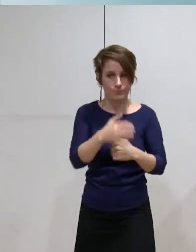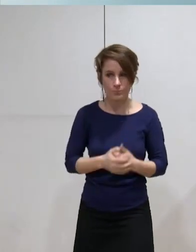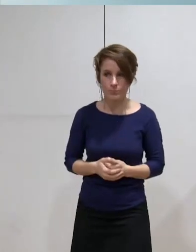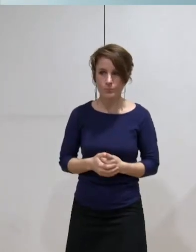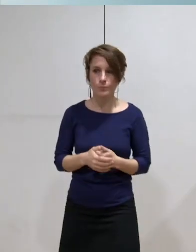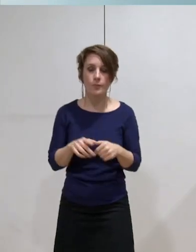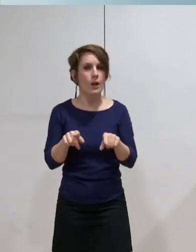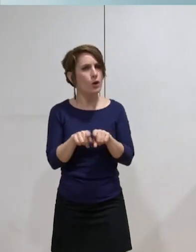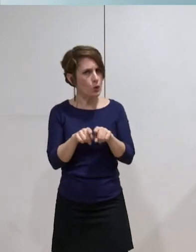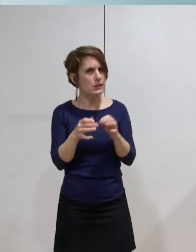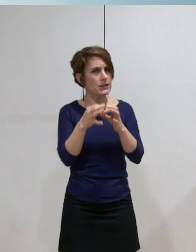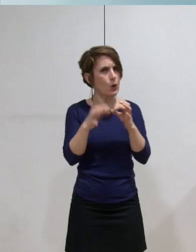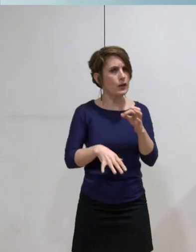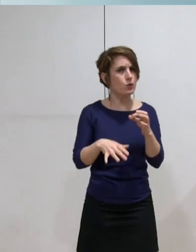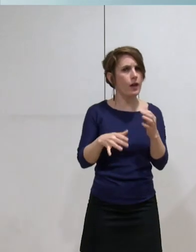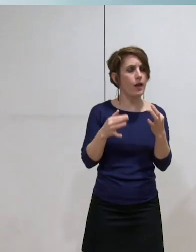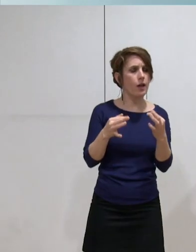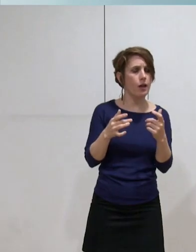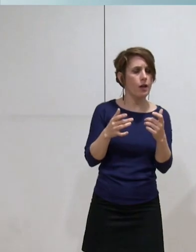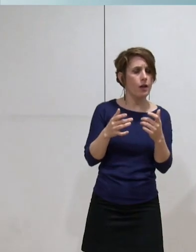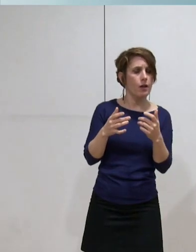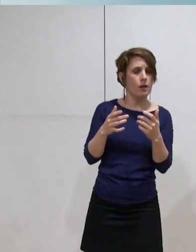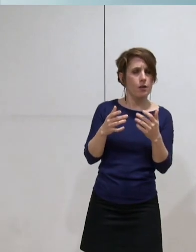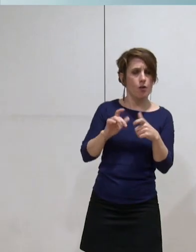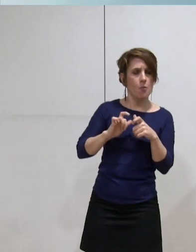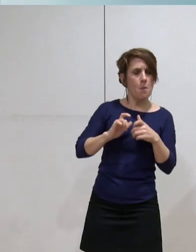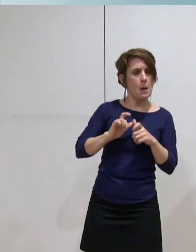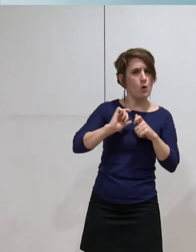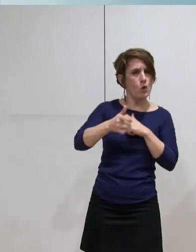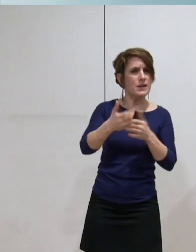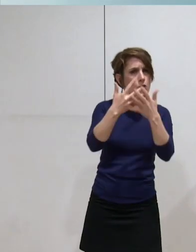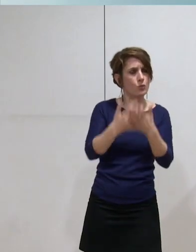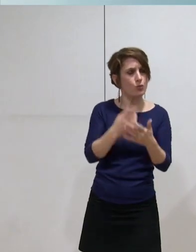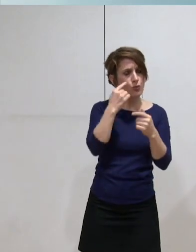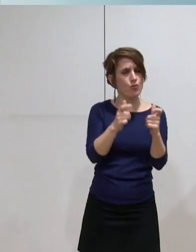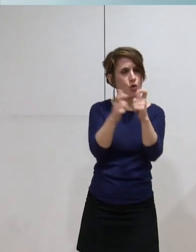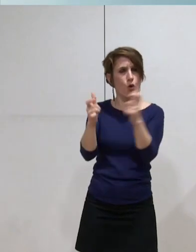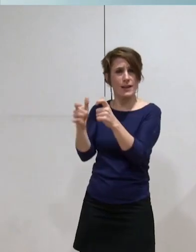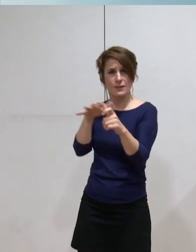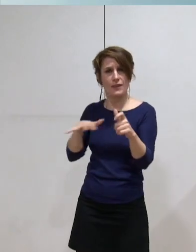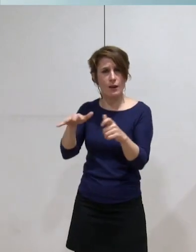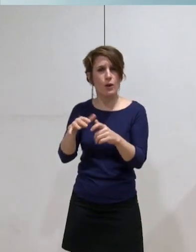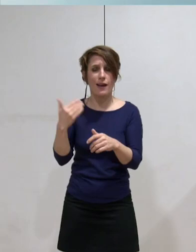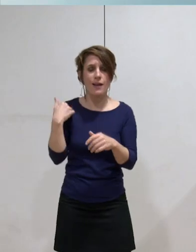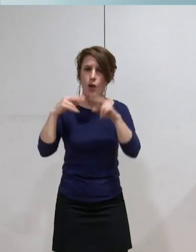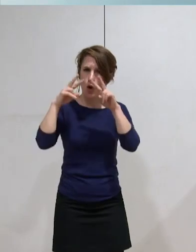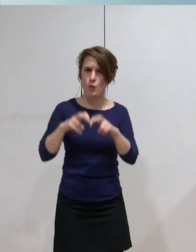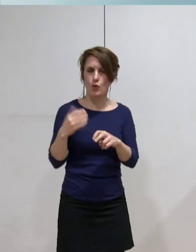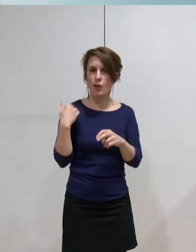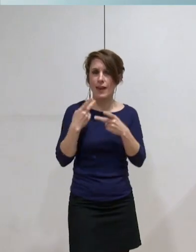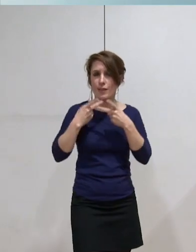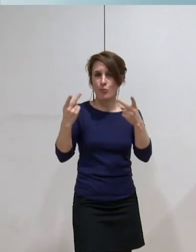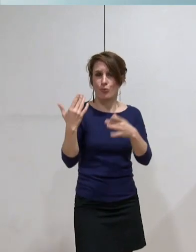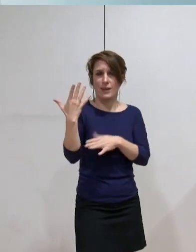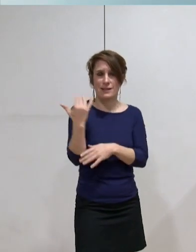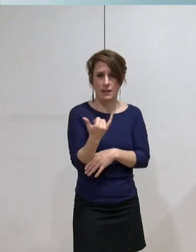des collectivités locales une étude récente publiée il y a 5 jours par la Banque Postale et laamf nous apprend en effet que